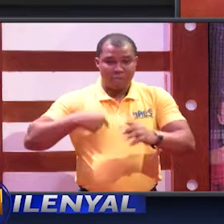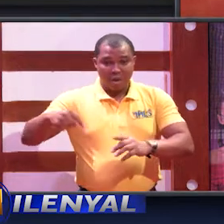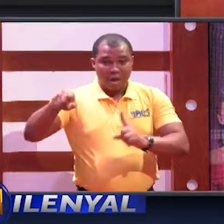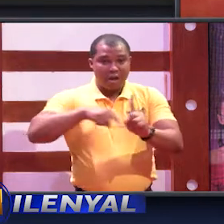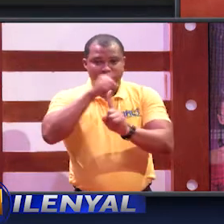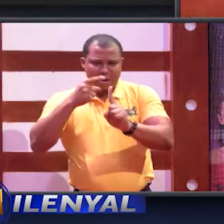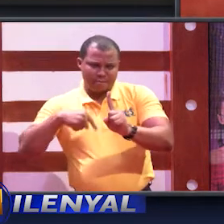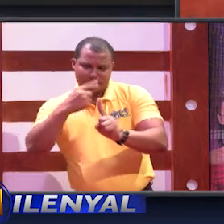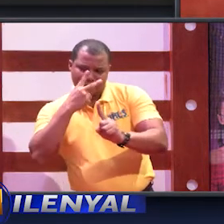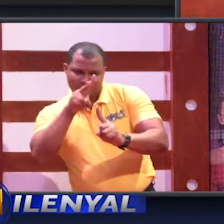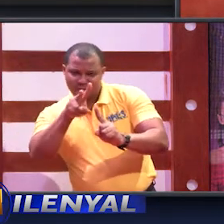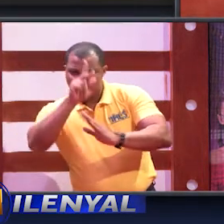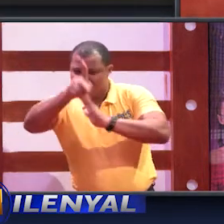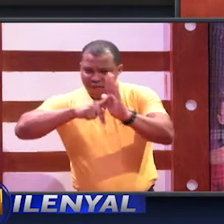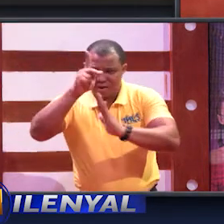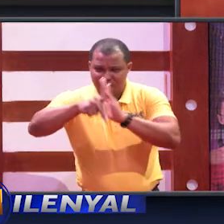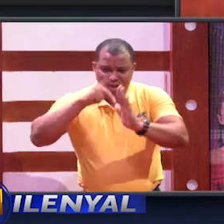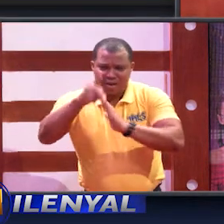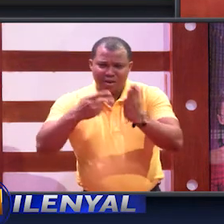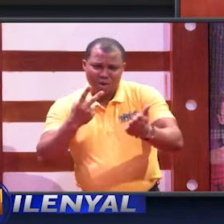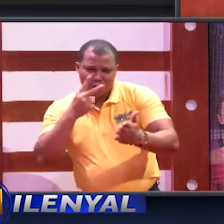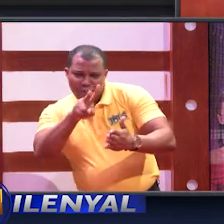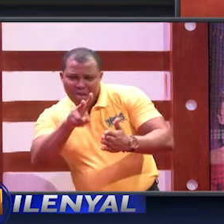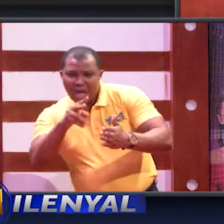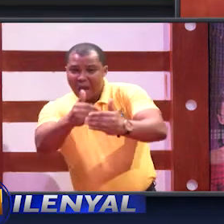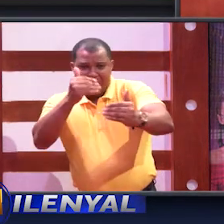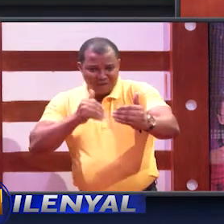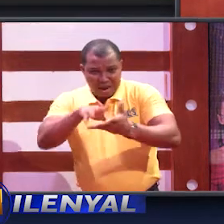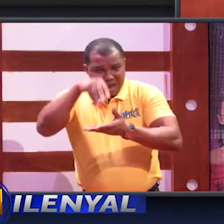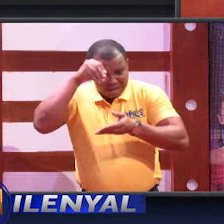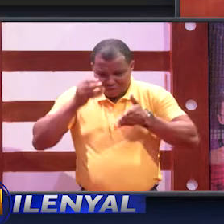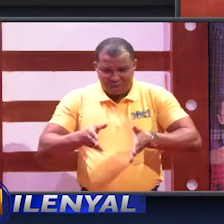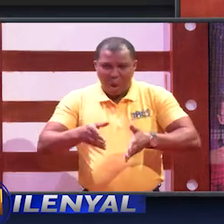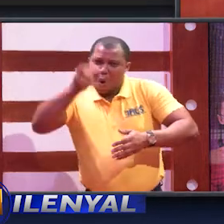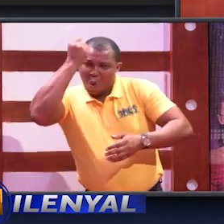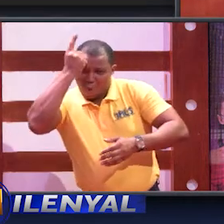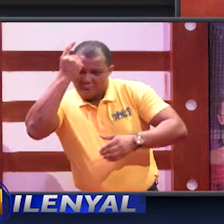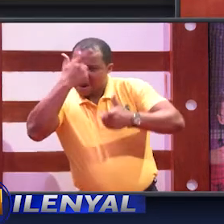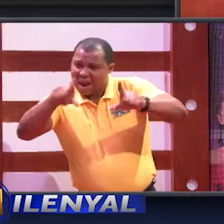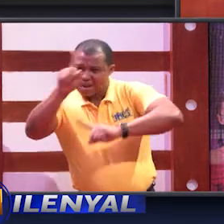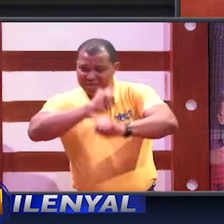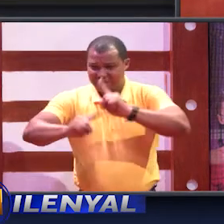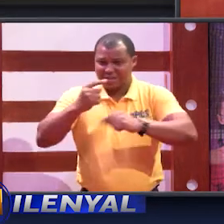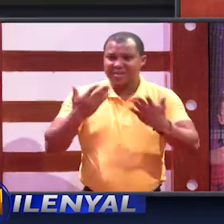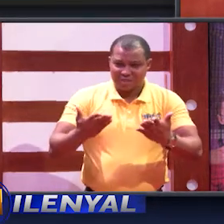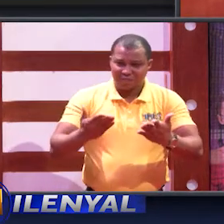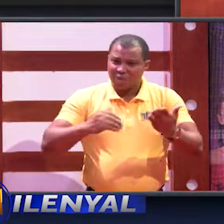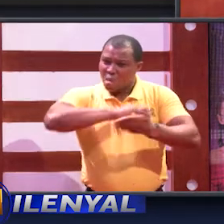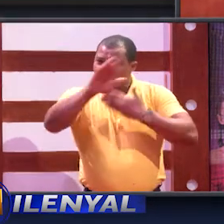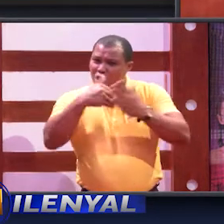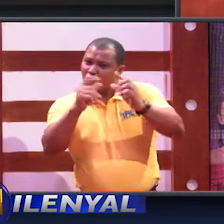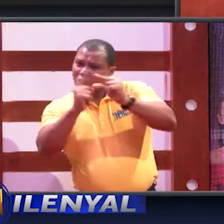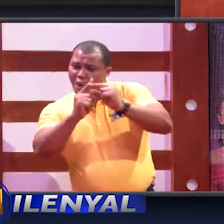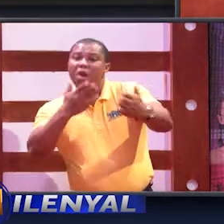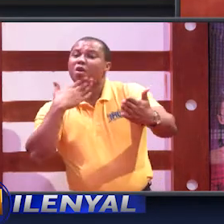monde a regardé, on a dit est-ce que les étudiants ont été parlés avant? On a dit non, pas de connaître. Mais est-ce que ça a fait eux bon? Parce que les gens qui